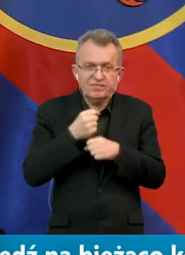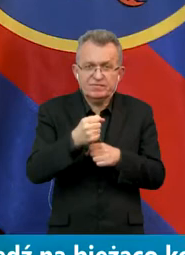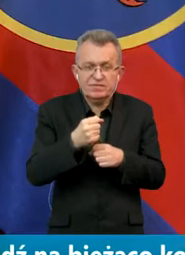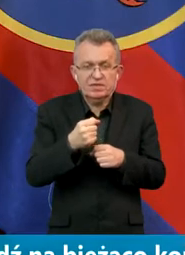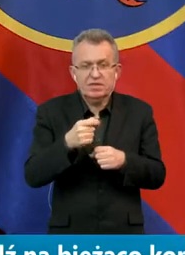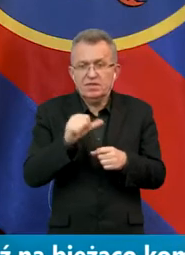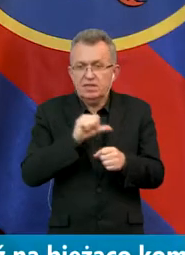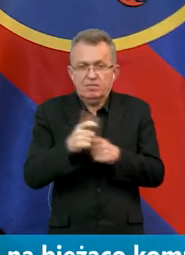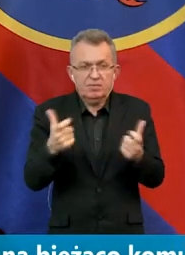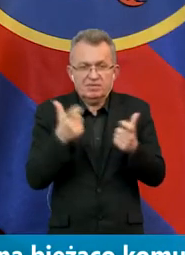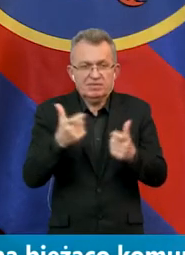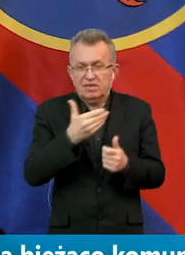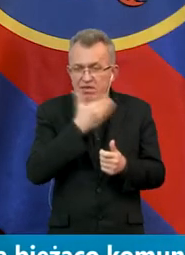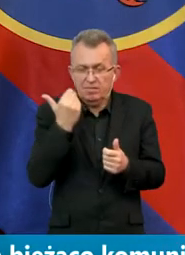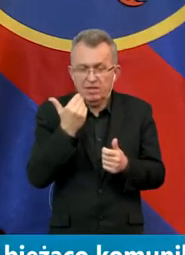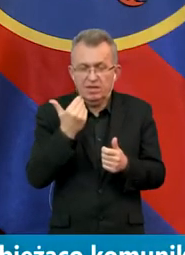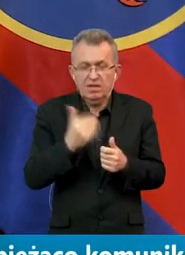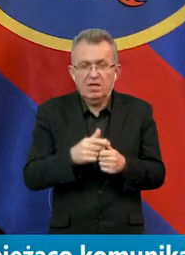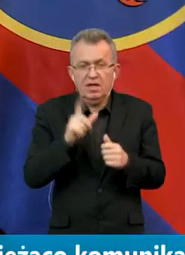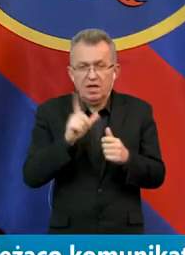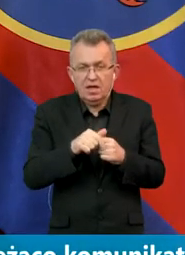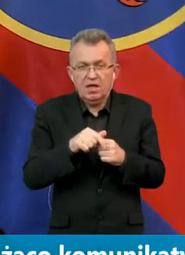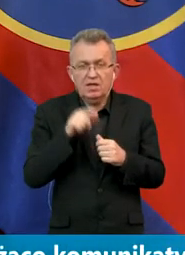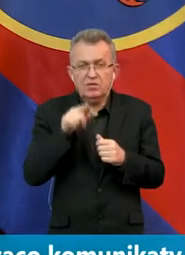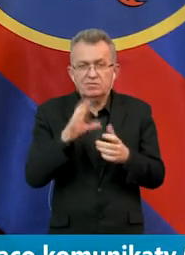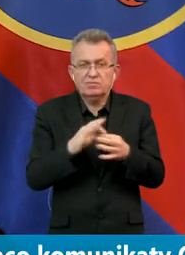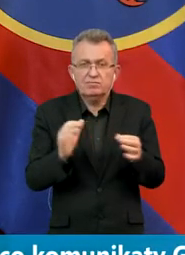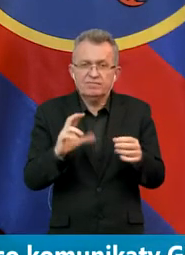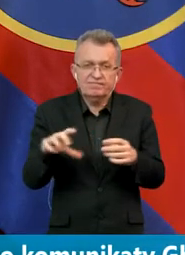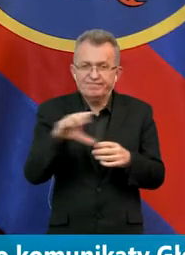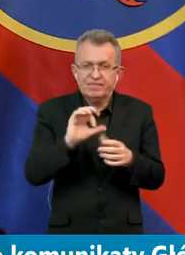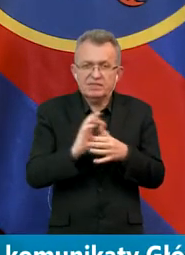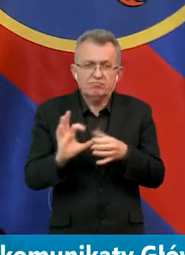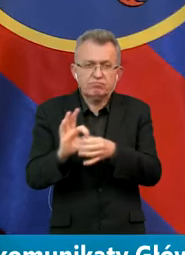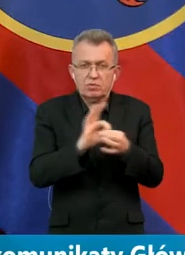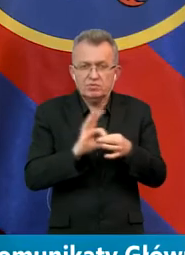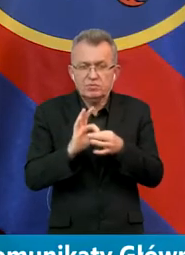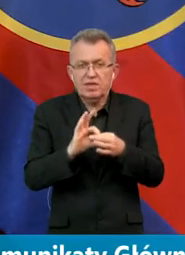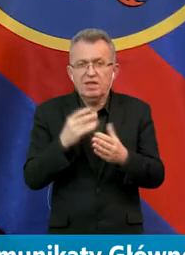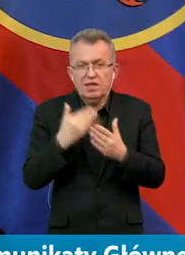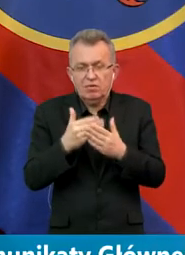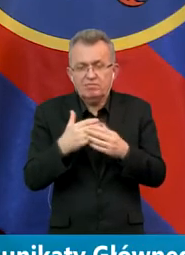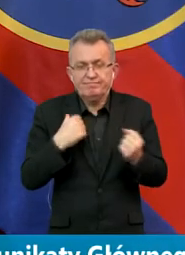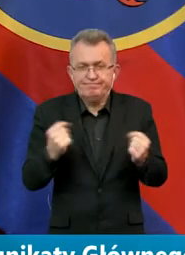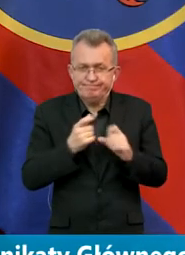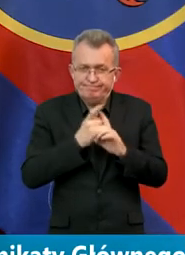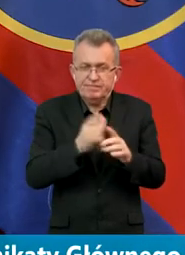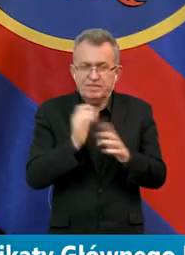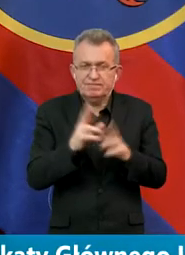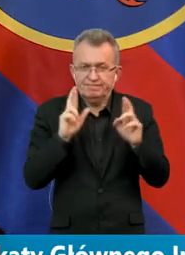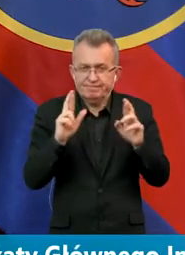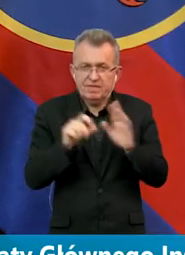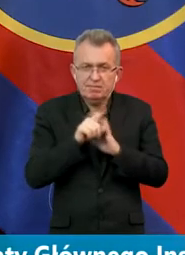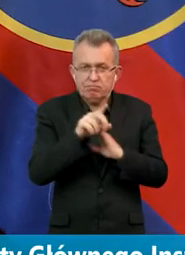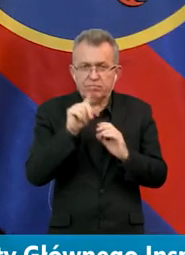zagrożeń nie ma. No ale mimo wszystko są to naczynia bardzo ze sobą powiązane, dlatego dopingujemy cały czas i trzymamy kciuki za